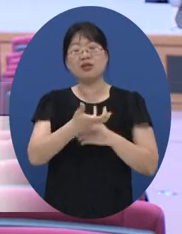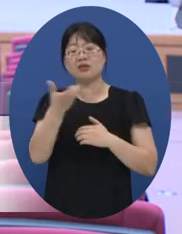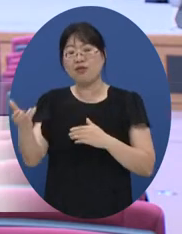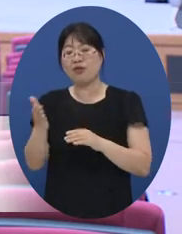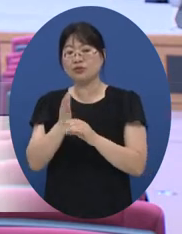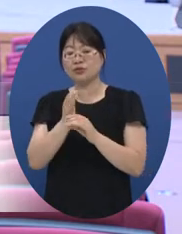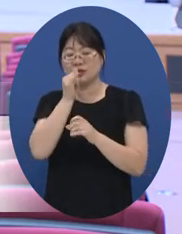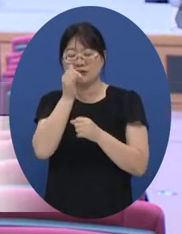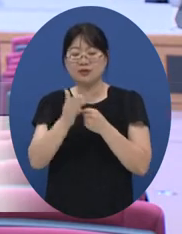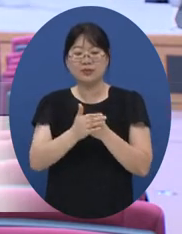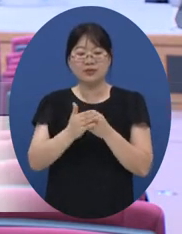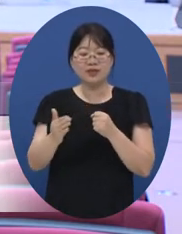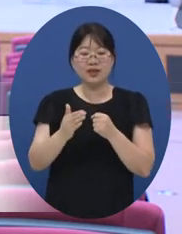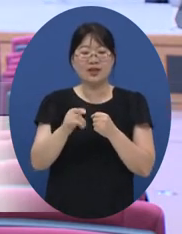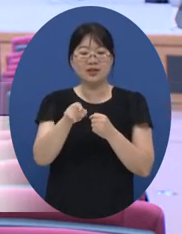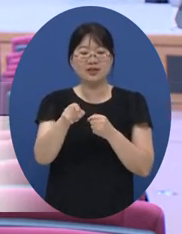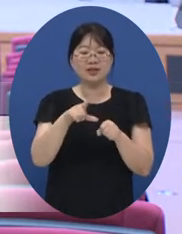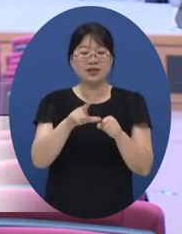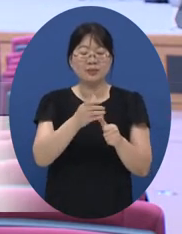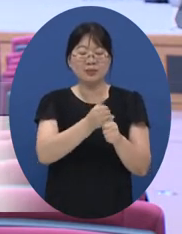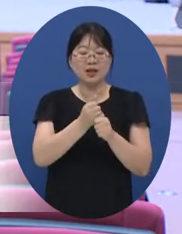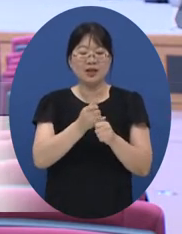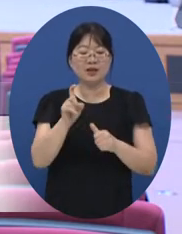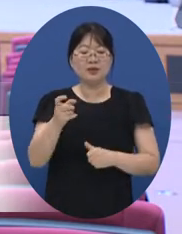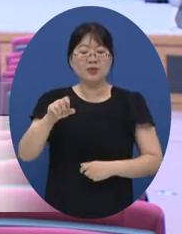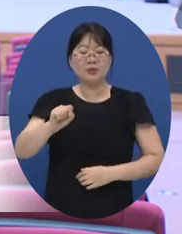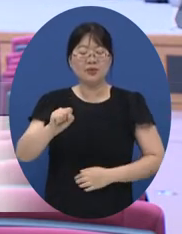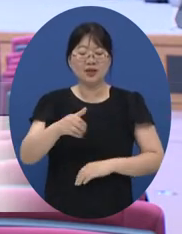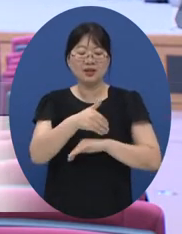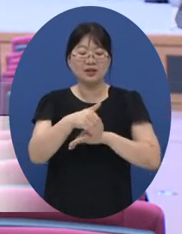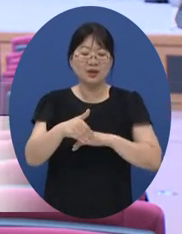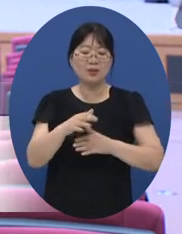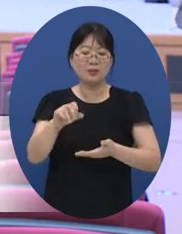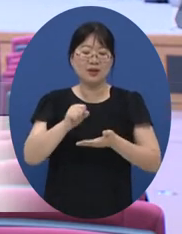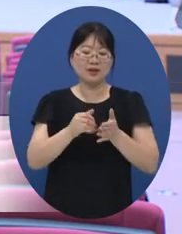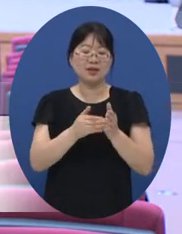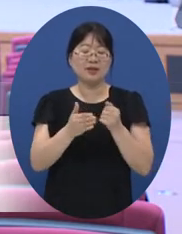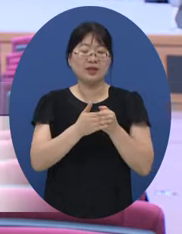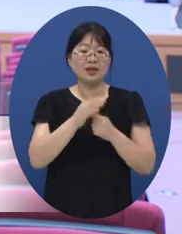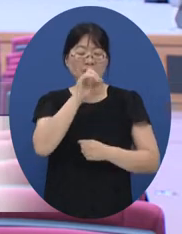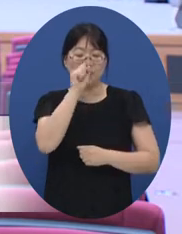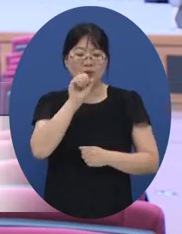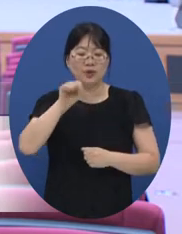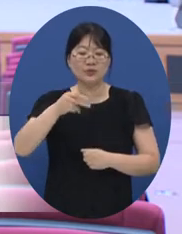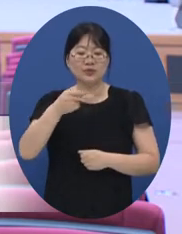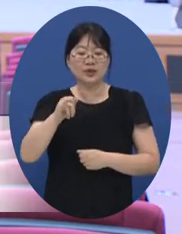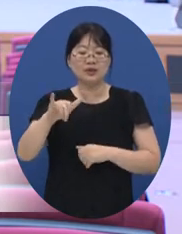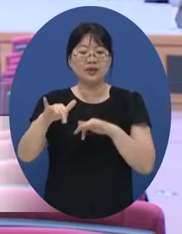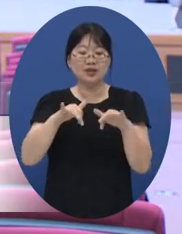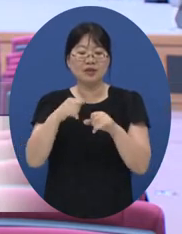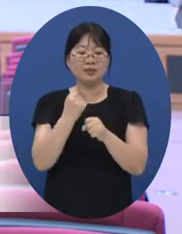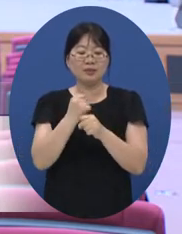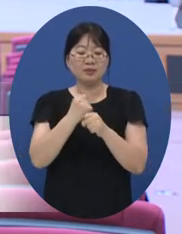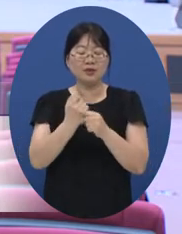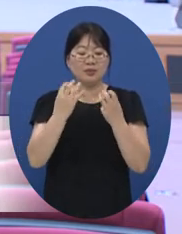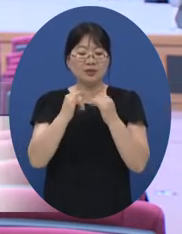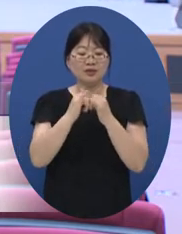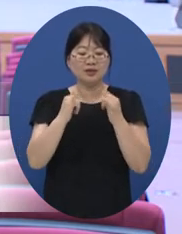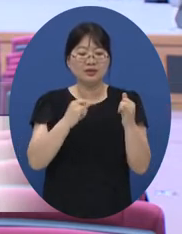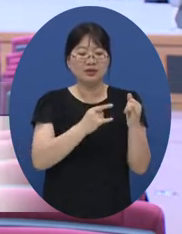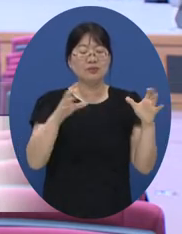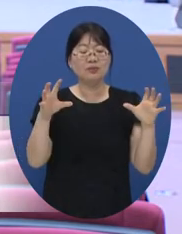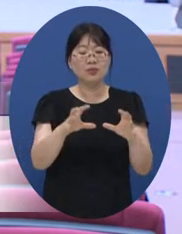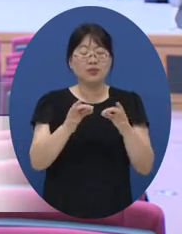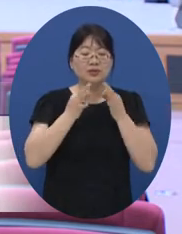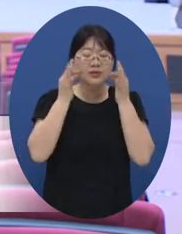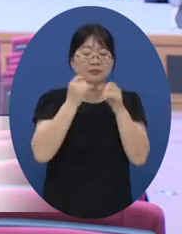있고, 이런 기회로 해서 10억 원의 프로젝트를 받아서 좋은 뷰티 거리를